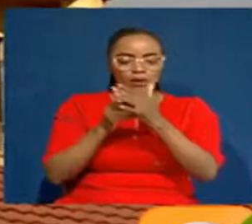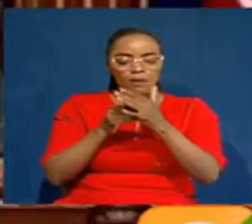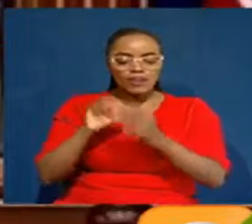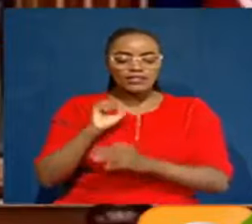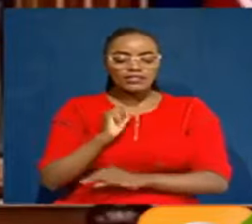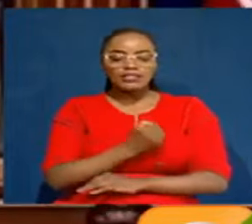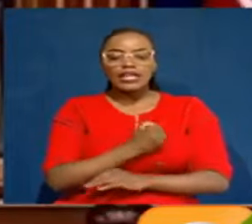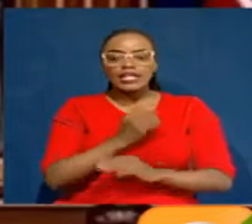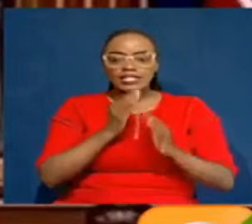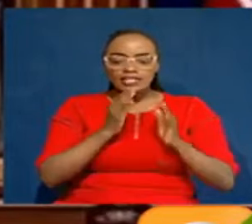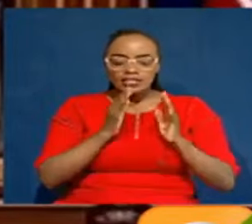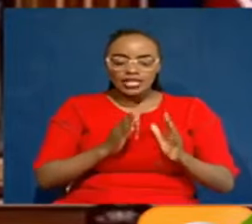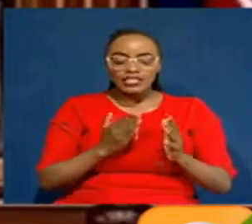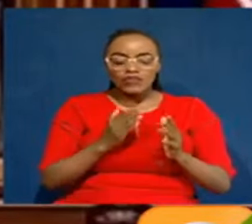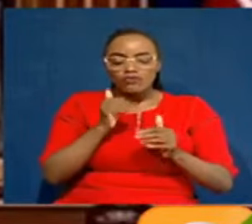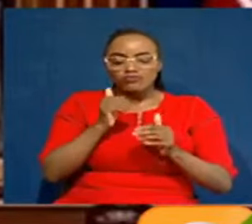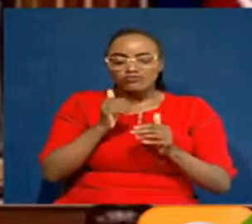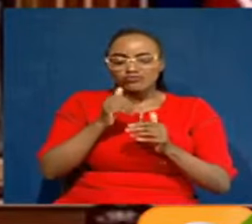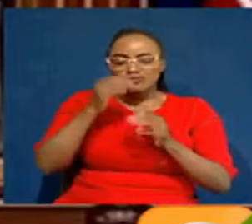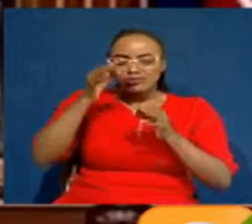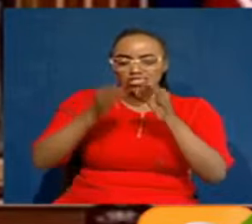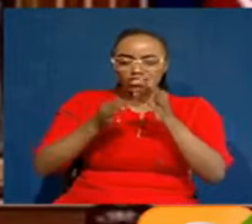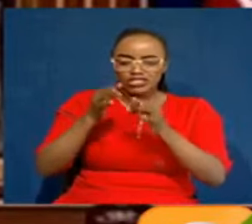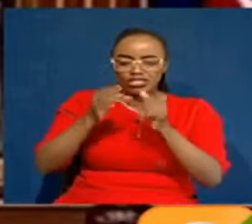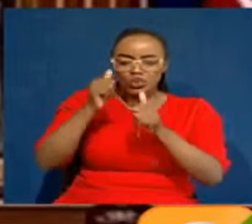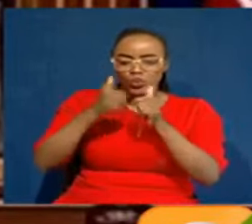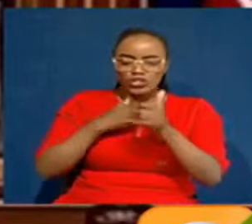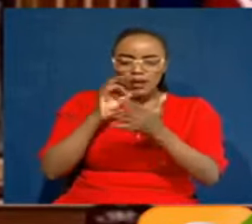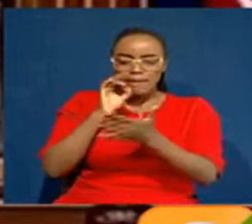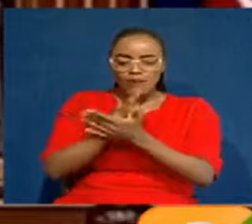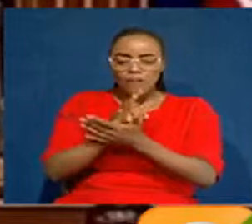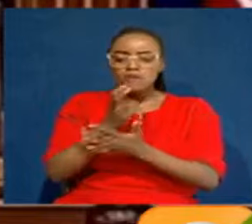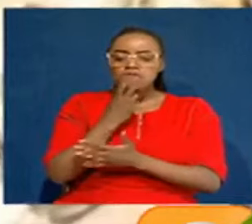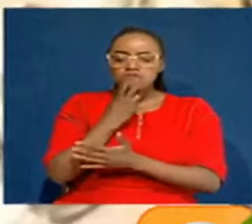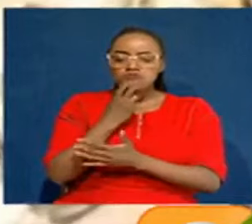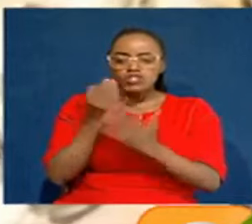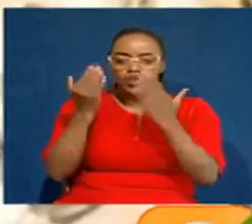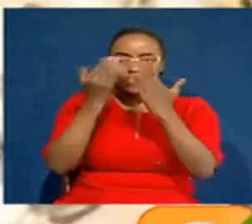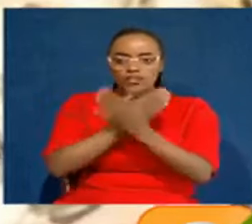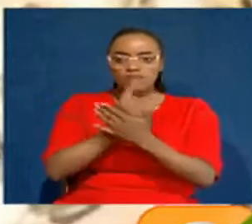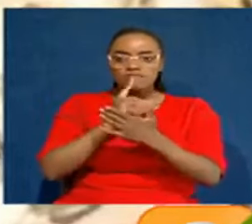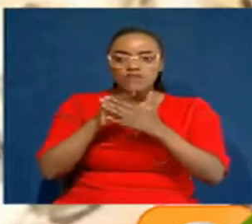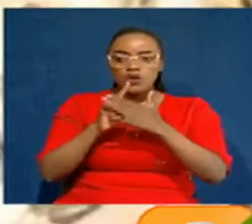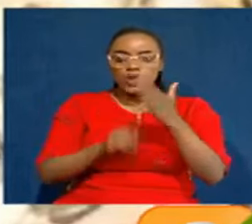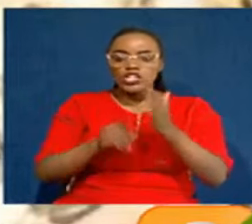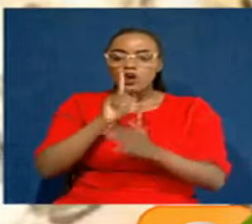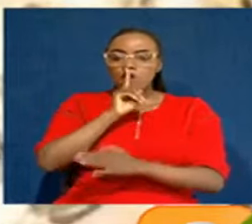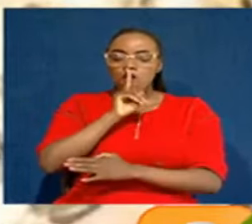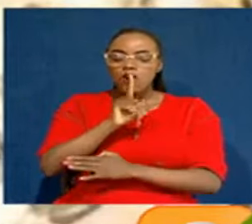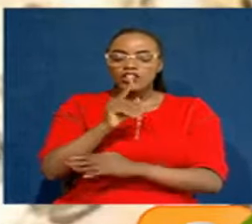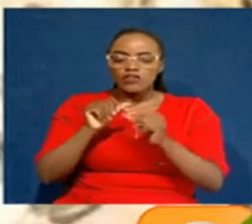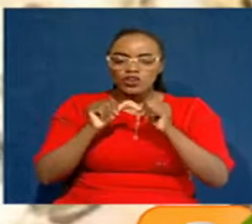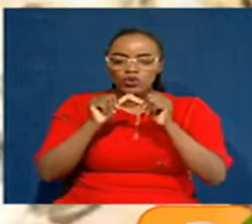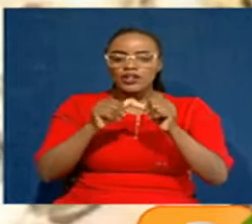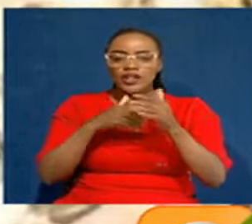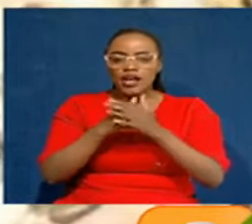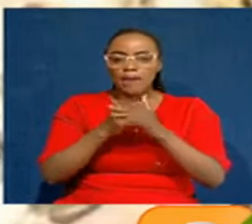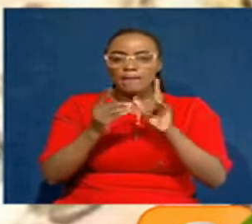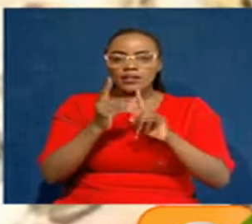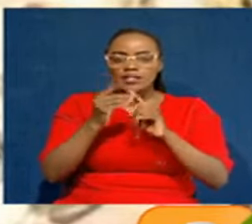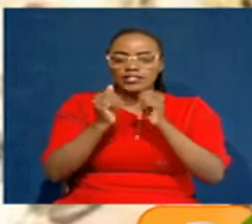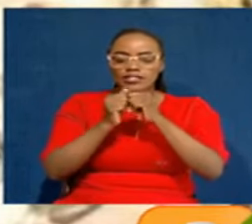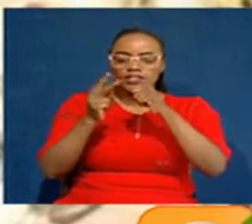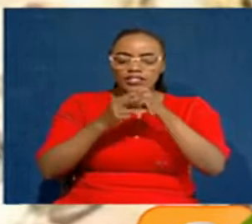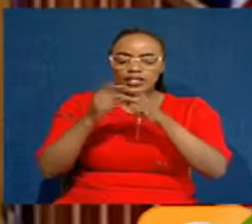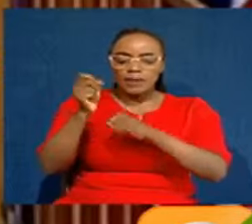maseneta uliomfurusha afisini gavana wa Meru Kawera Mwangaza Jumanne usiku, akisema maelekezo yake yataendelea hadi tarehe 17